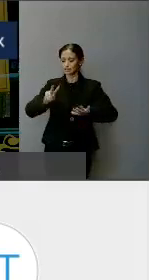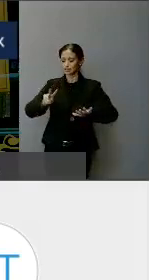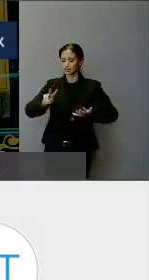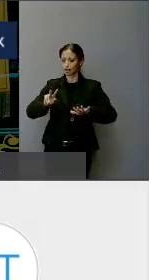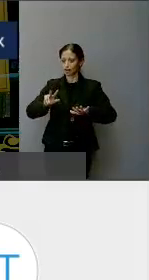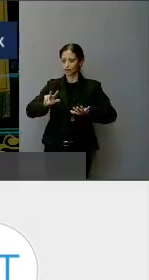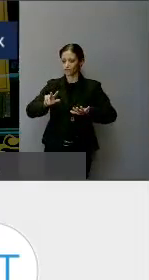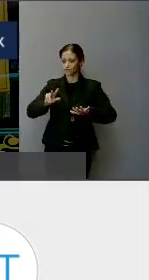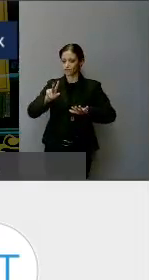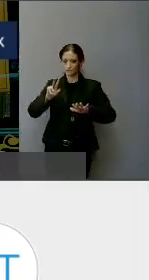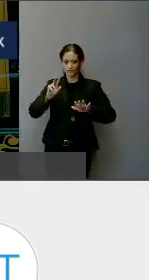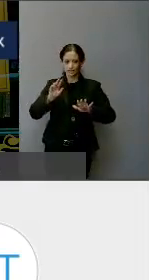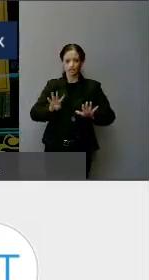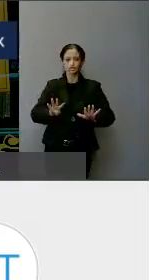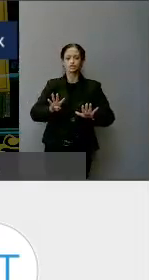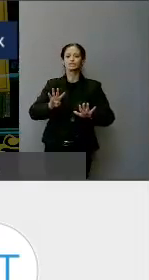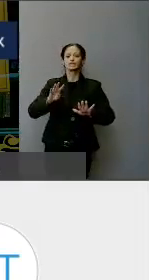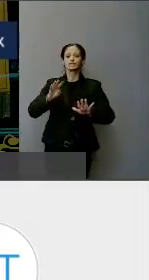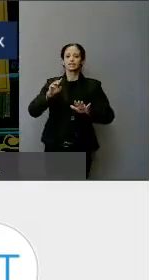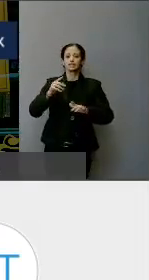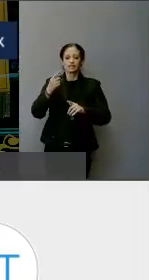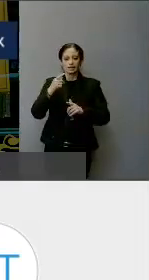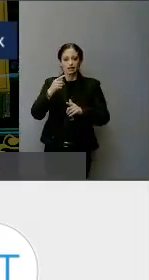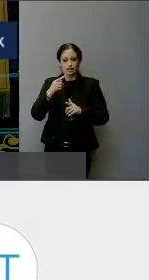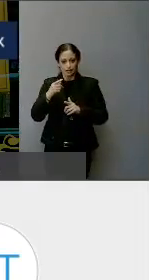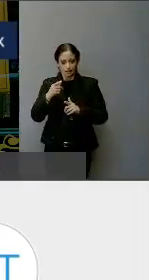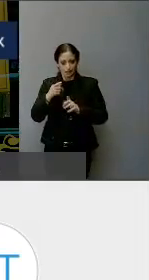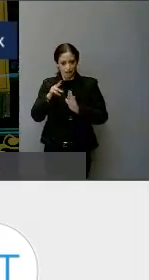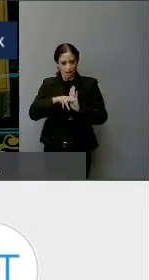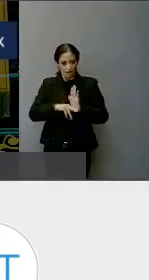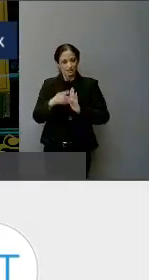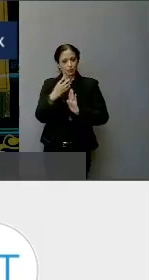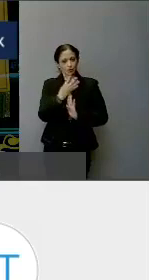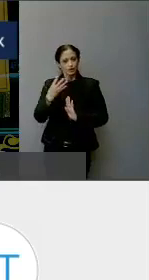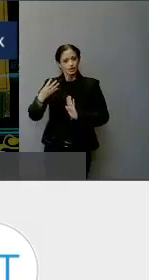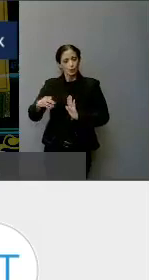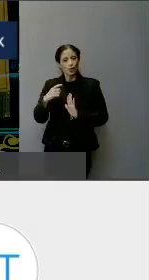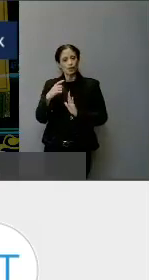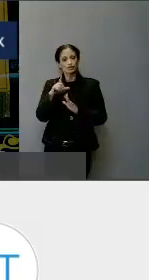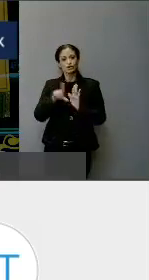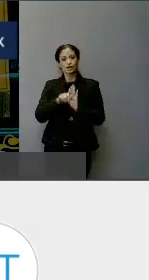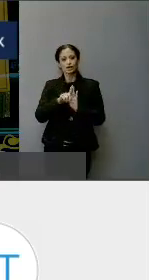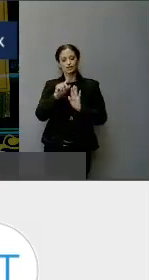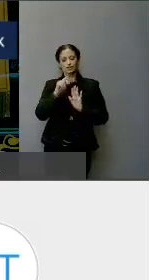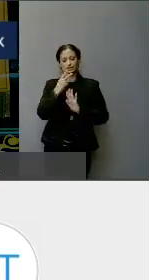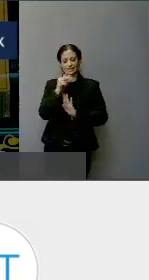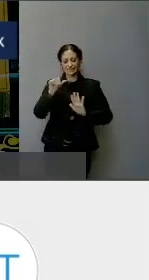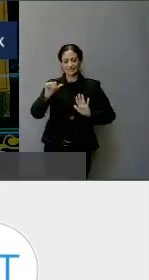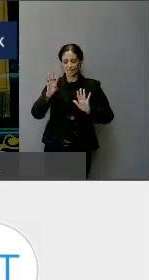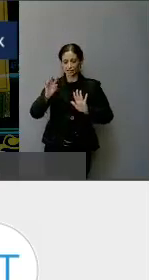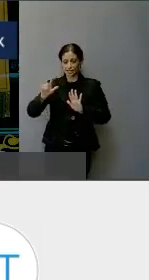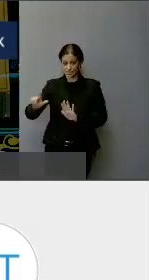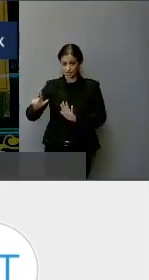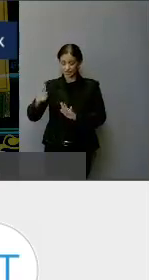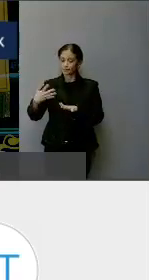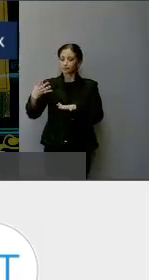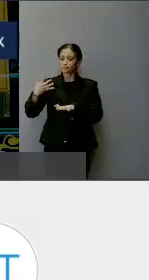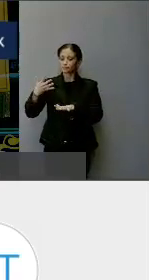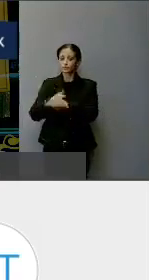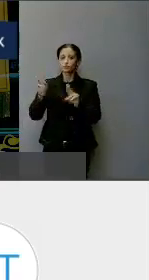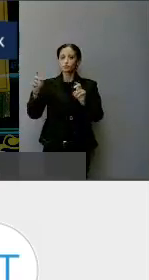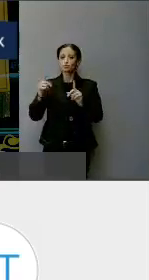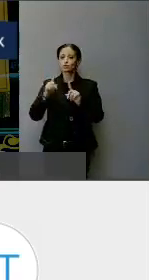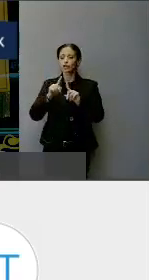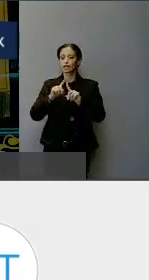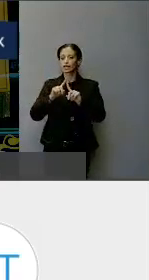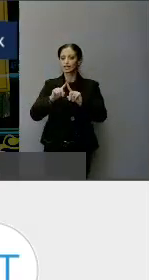adozione variante al puc ai sensi dell'articolo 44 legge regionale 36 97 per l'introduzione della disciplina